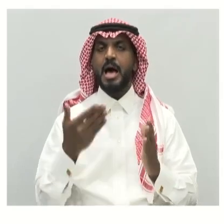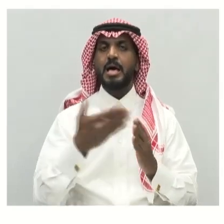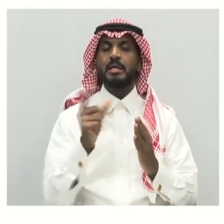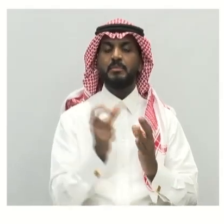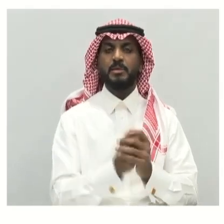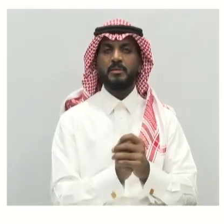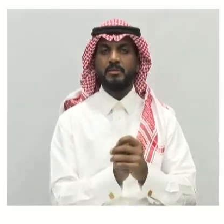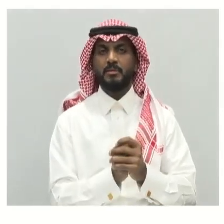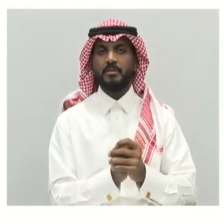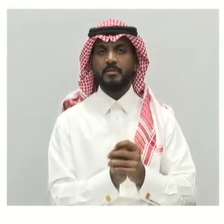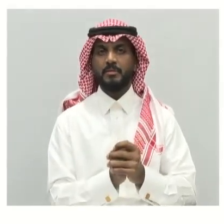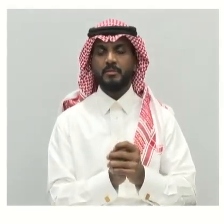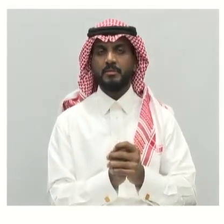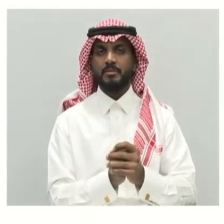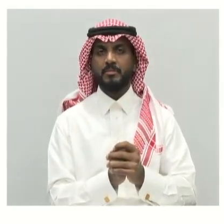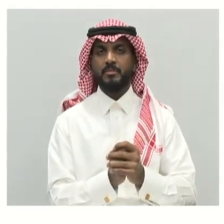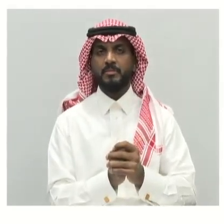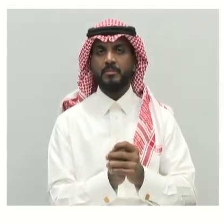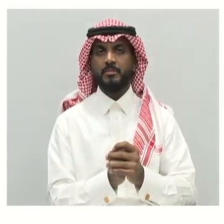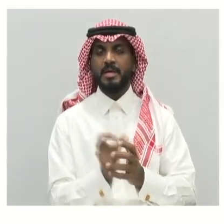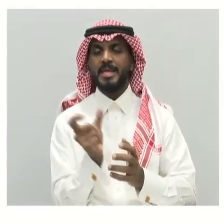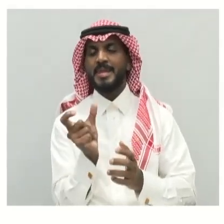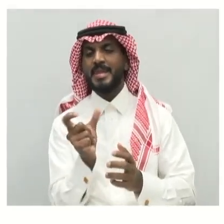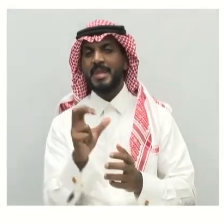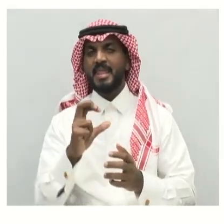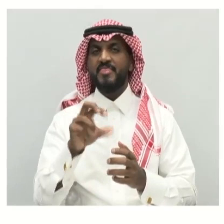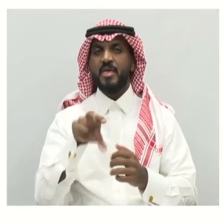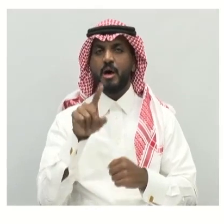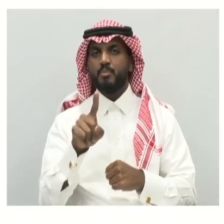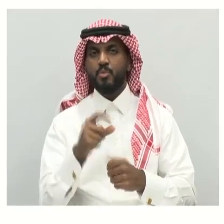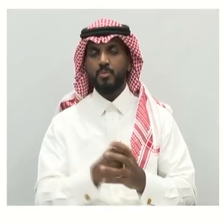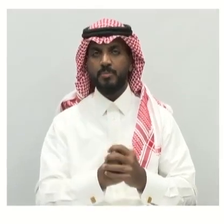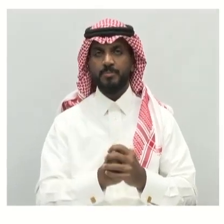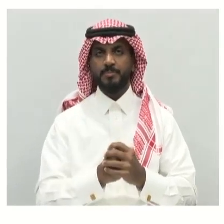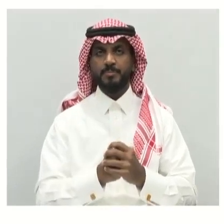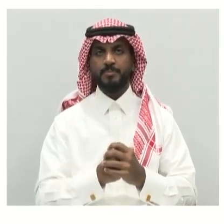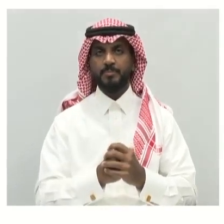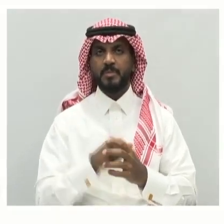الاول احسنتم نذهب نذهب